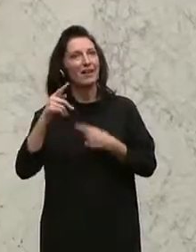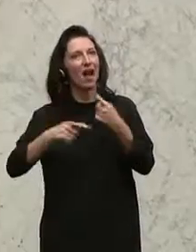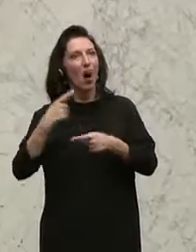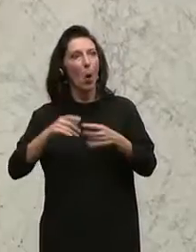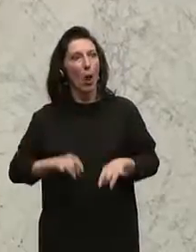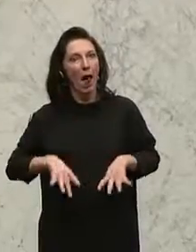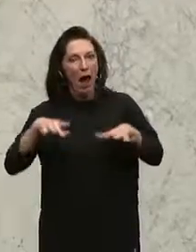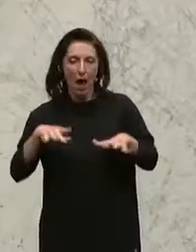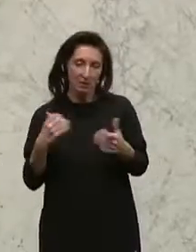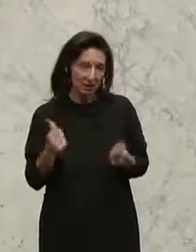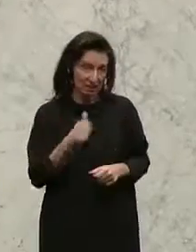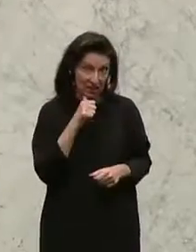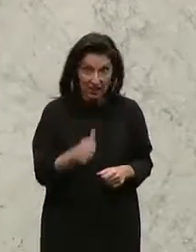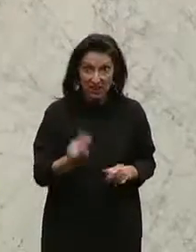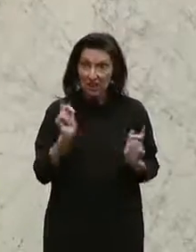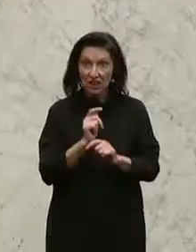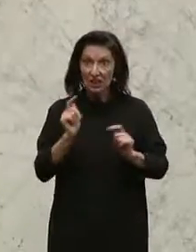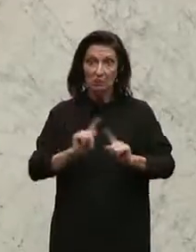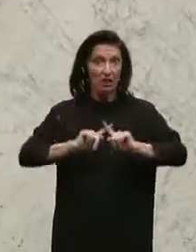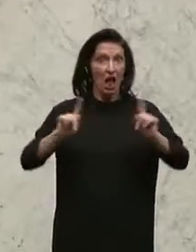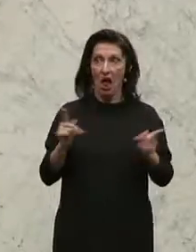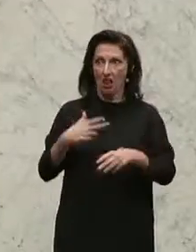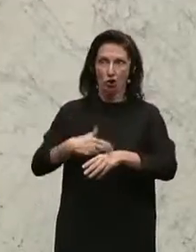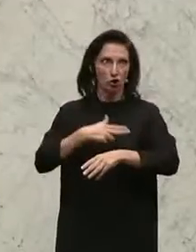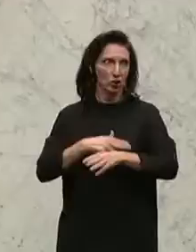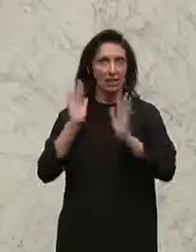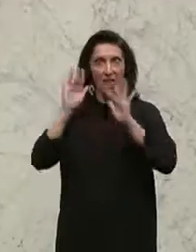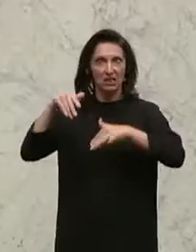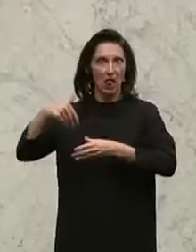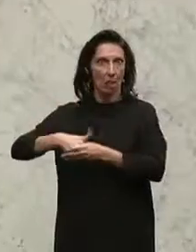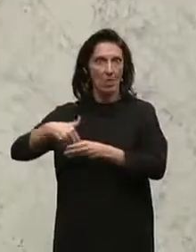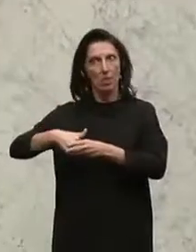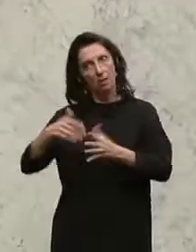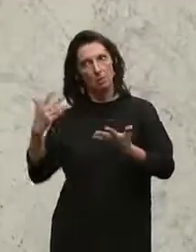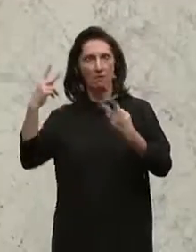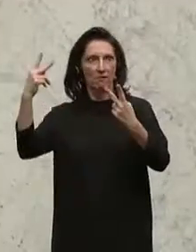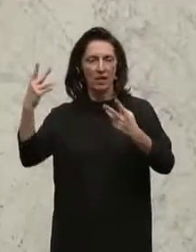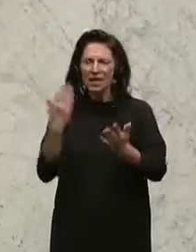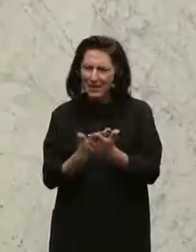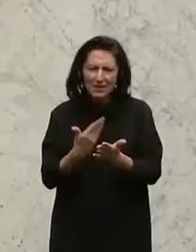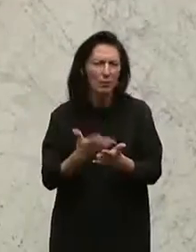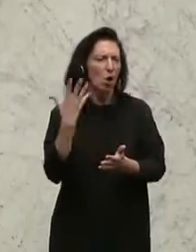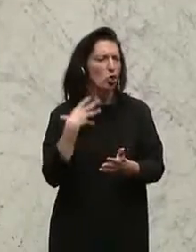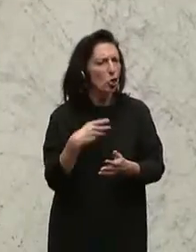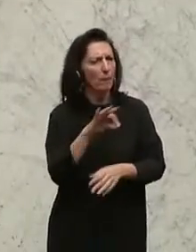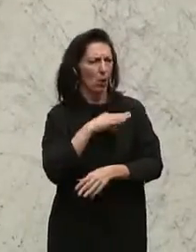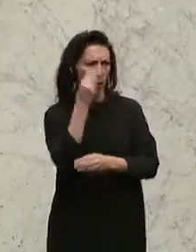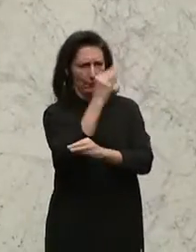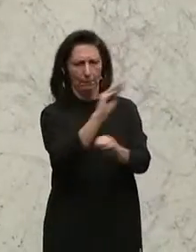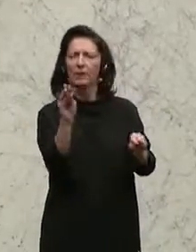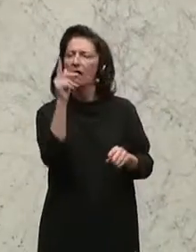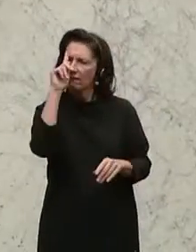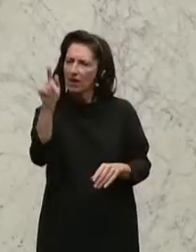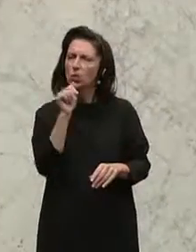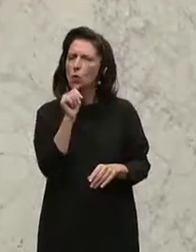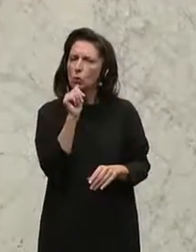keine anderen bedeutenden islamischen Staaten mehr gibt. Deshalb appelliere ich noch einmal an die Kollegen. Ich weiß, die Grünen haben klargestellt,